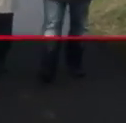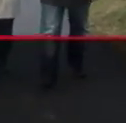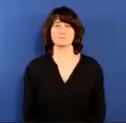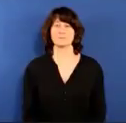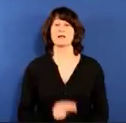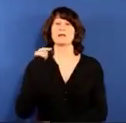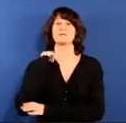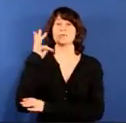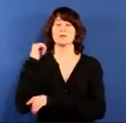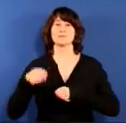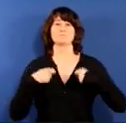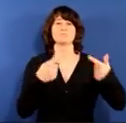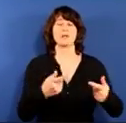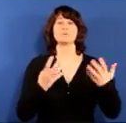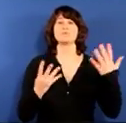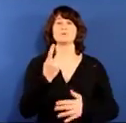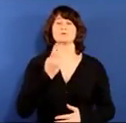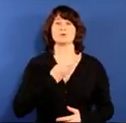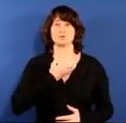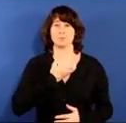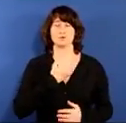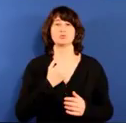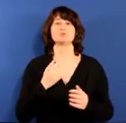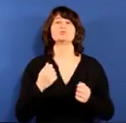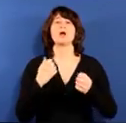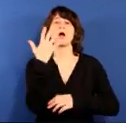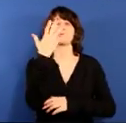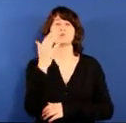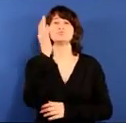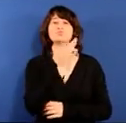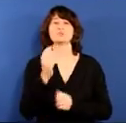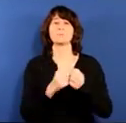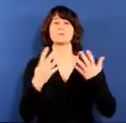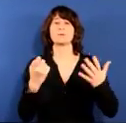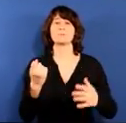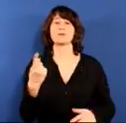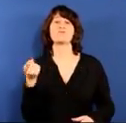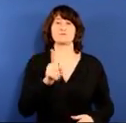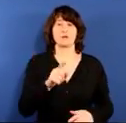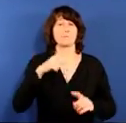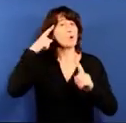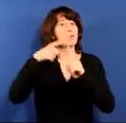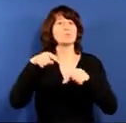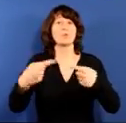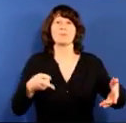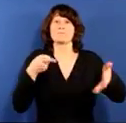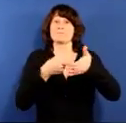Bizkaiko udalerriek martxoan ospatzen duten zuhaitz egun honetan, Bizkaiko Foru Aldundiko Nekazaritza Sailak